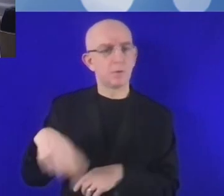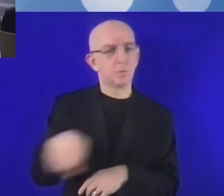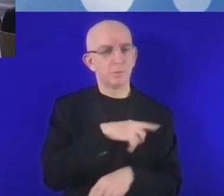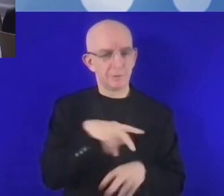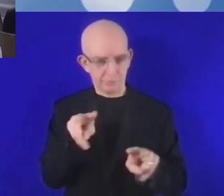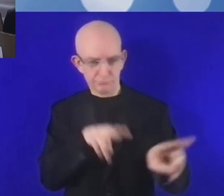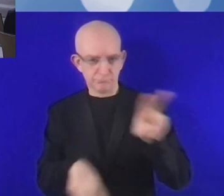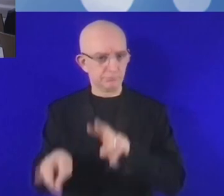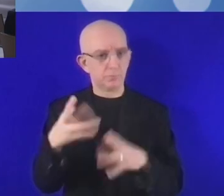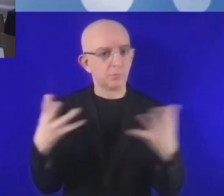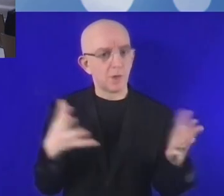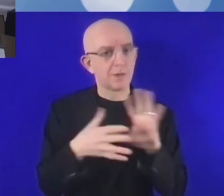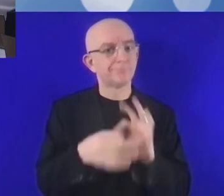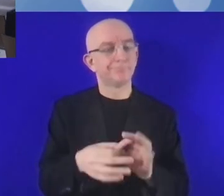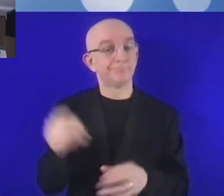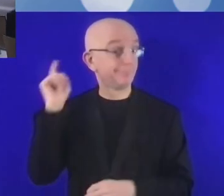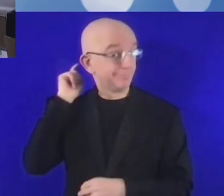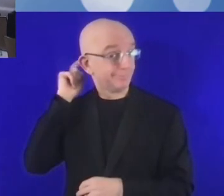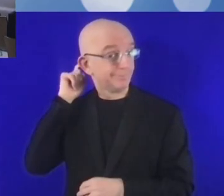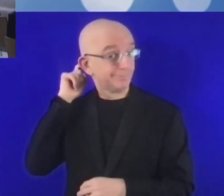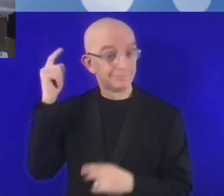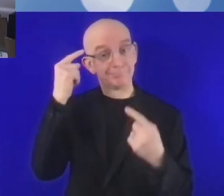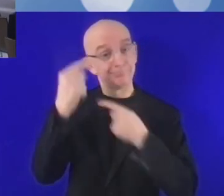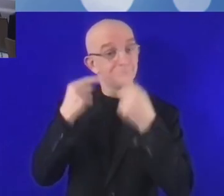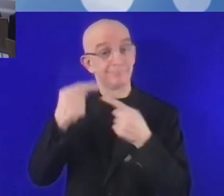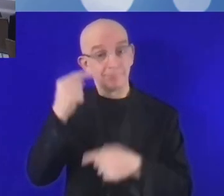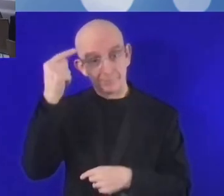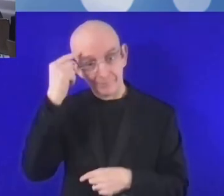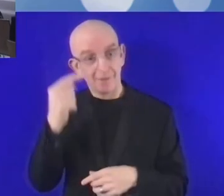во все растущем масштабе сталкиваемся с музыкой, которая